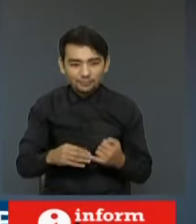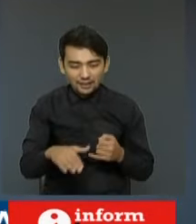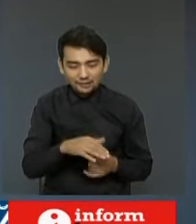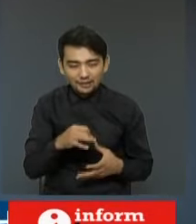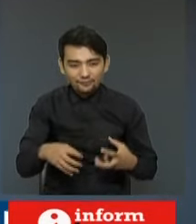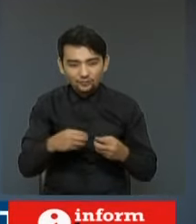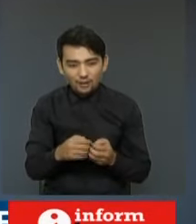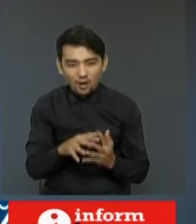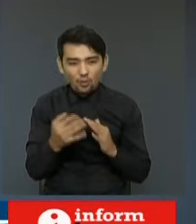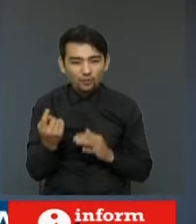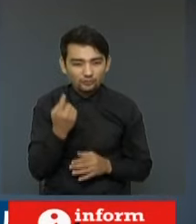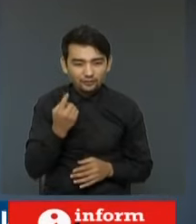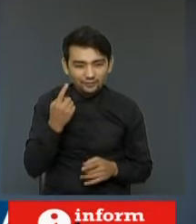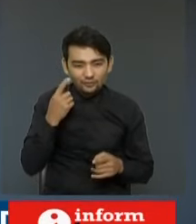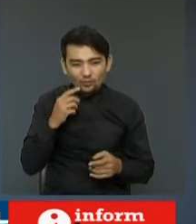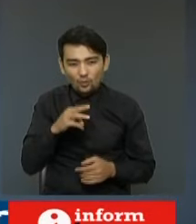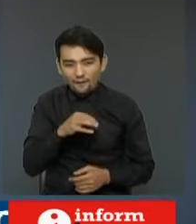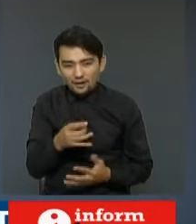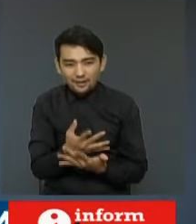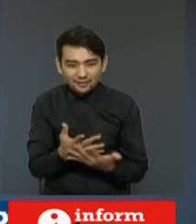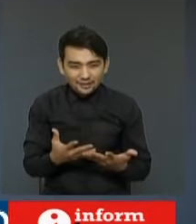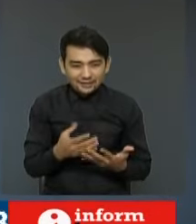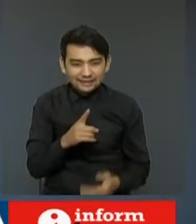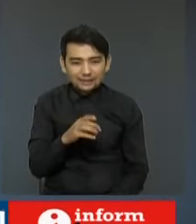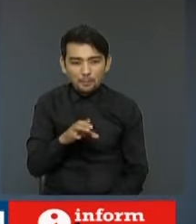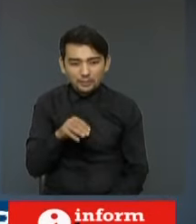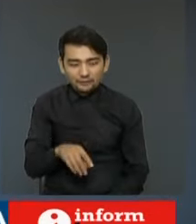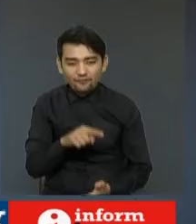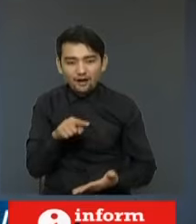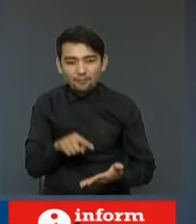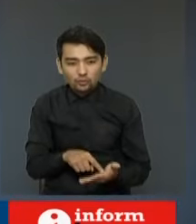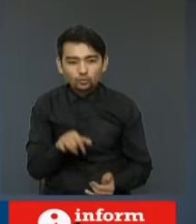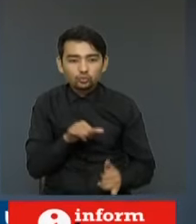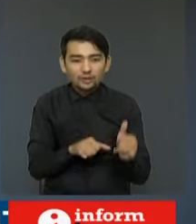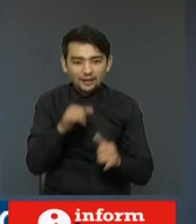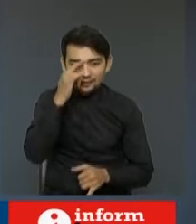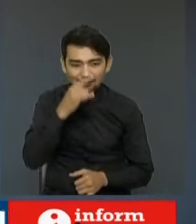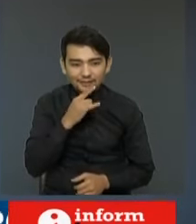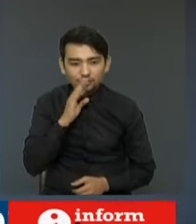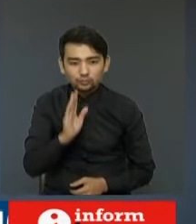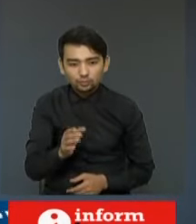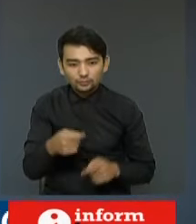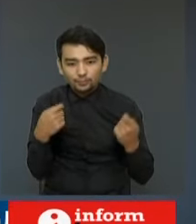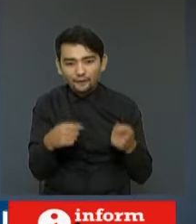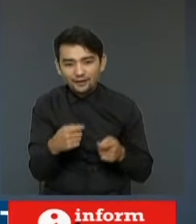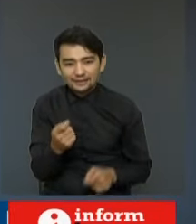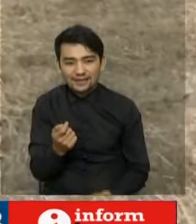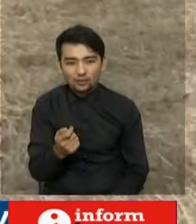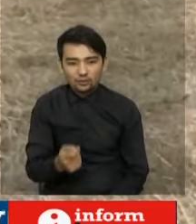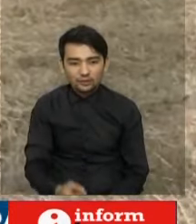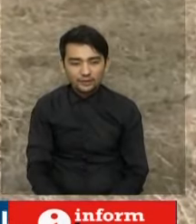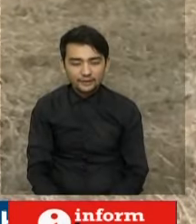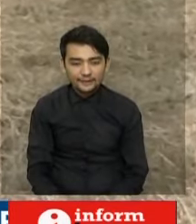экспортом сельхозтоваров на традиционные рынки сбыта, возник вопрос, куда теперь Казахстан будет продавать зерно.